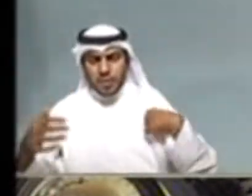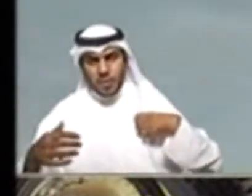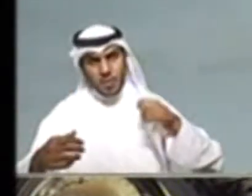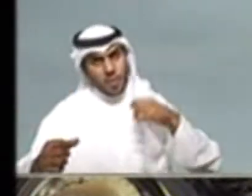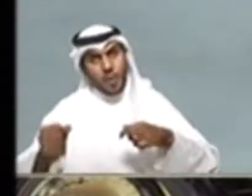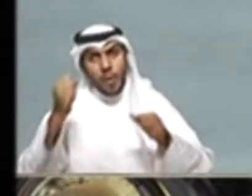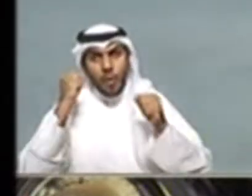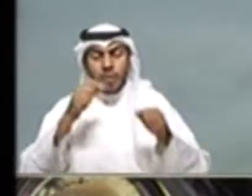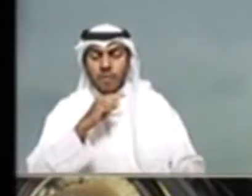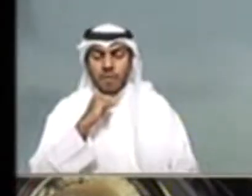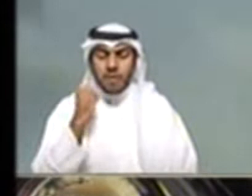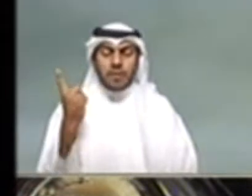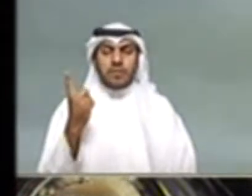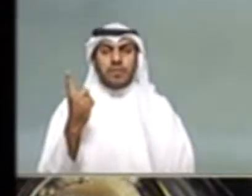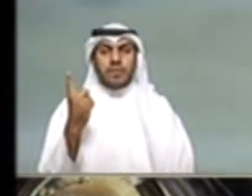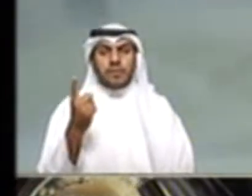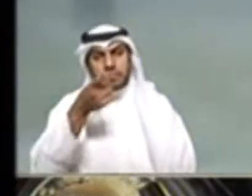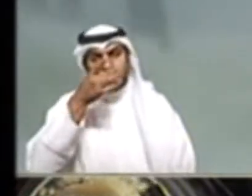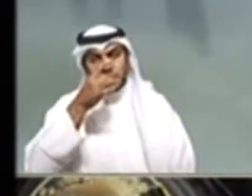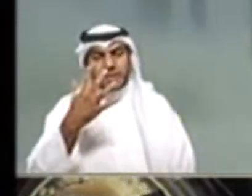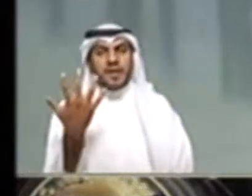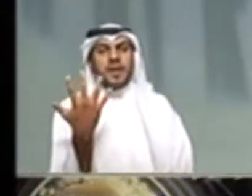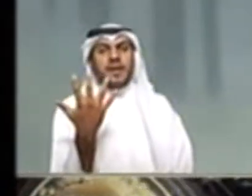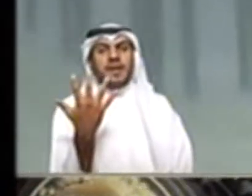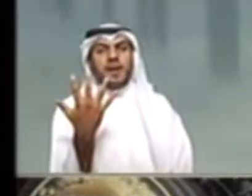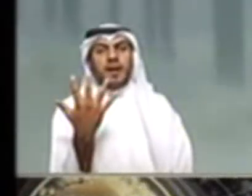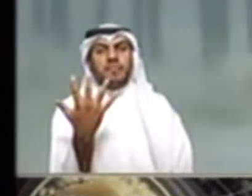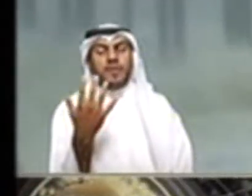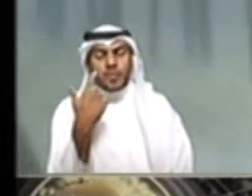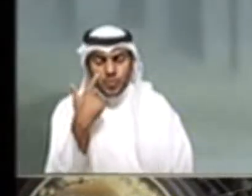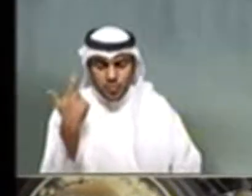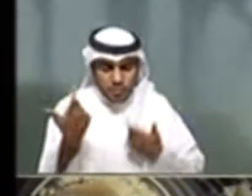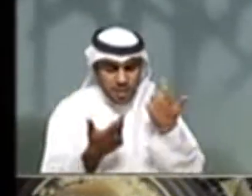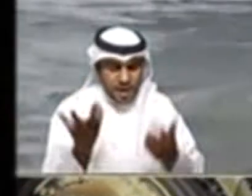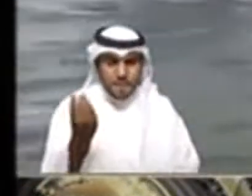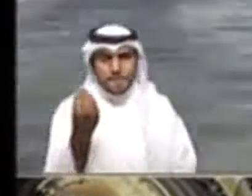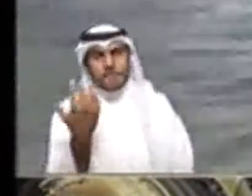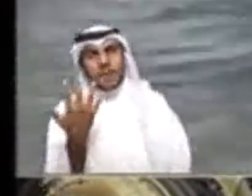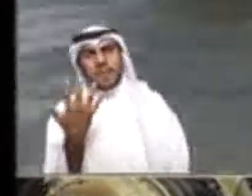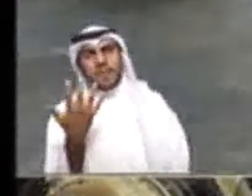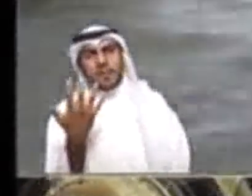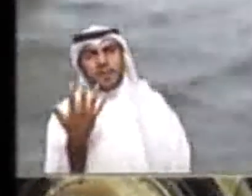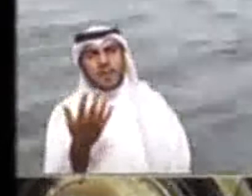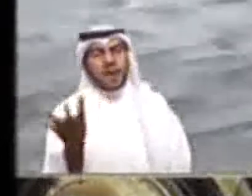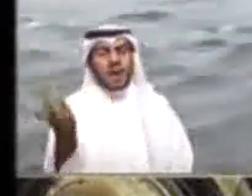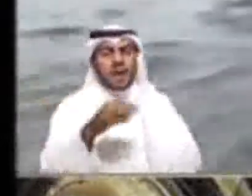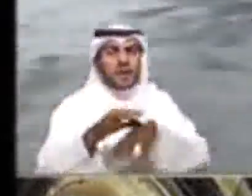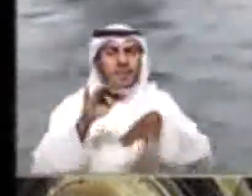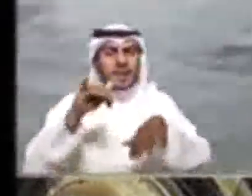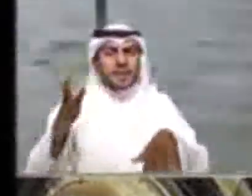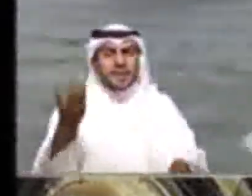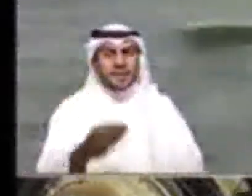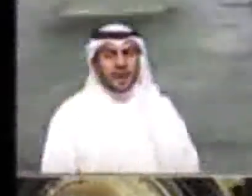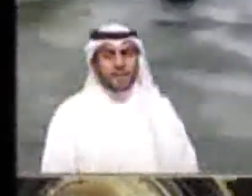كبيرا ومتسببا بمقتل 5 أشخاص على الأقل حتى الآن. 10 ملايين شخص من المتوقع